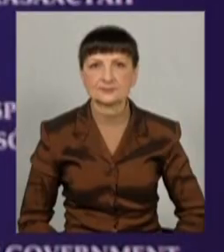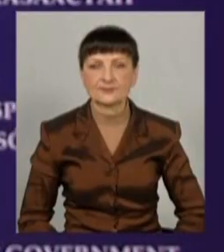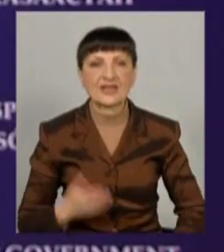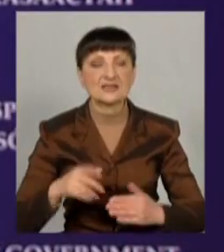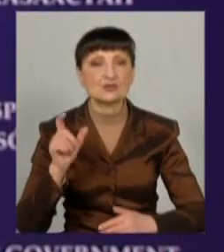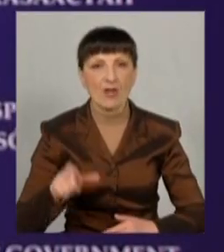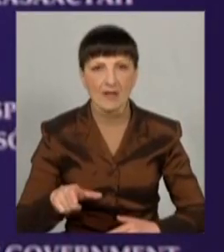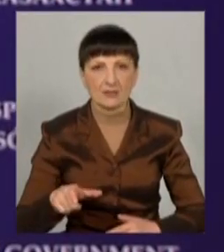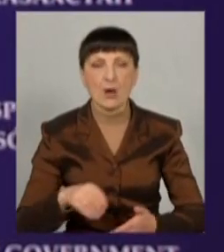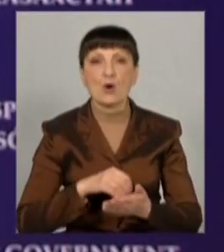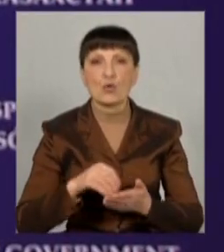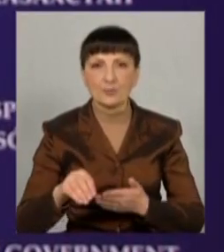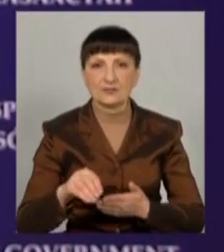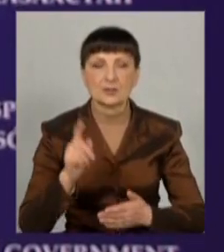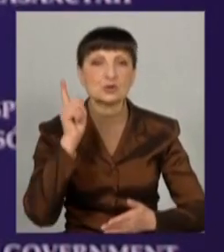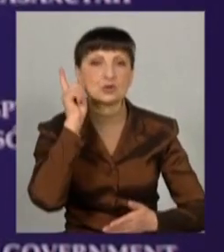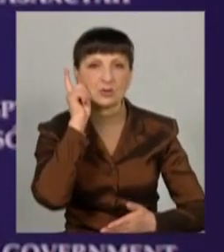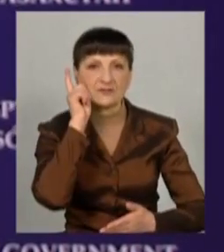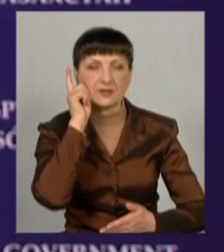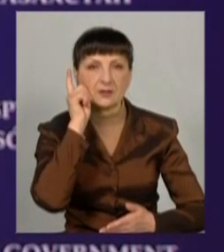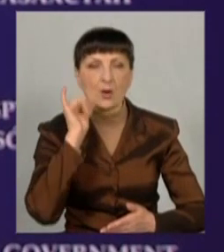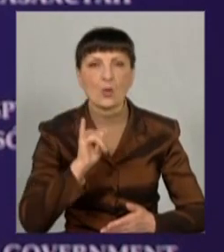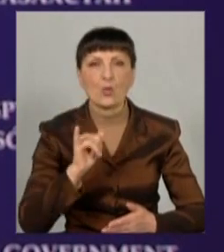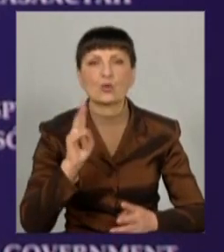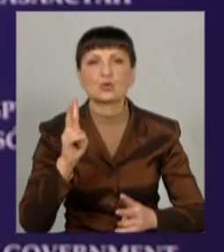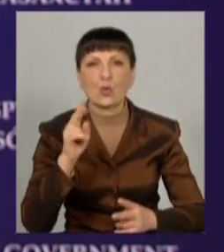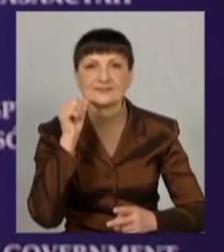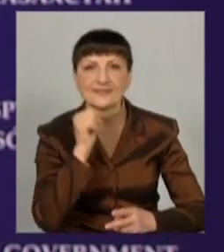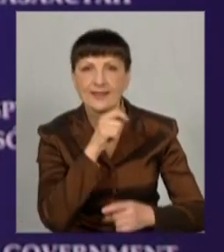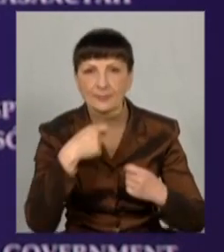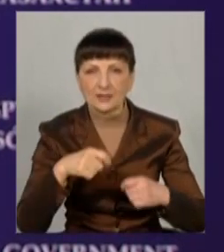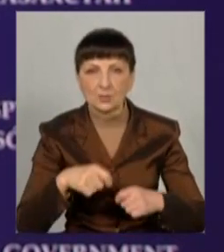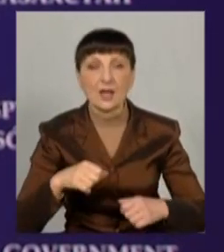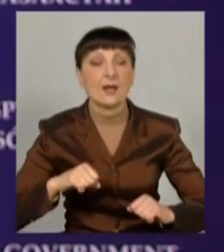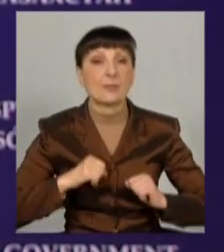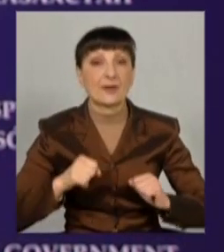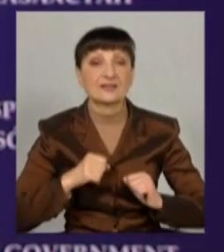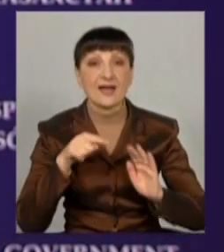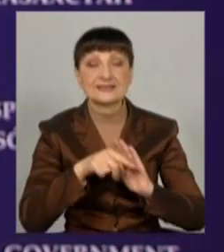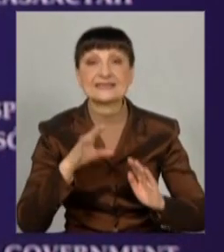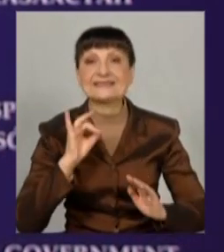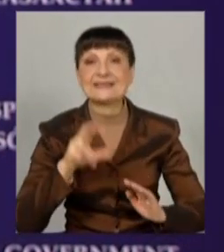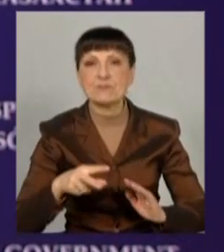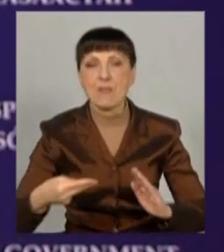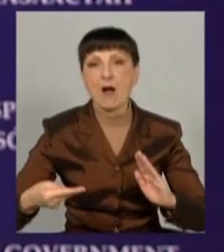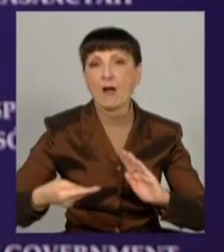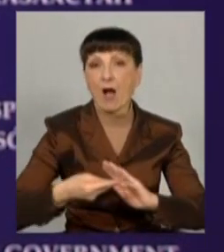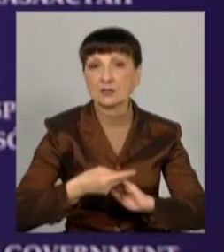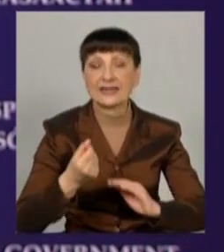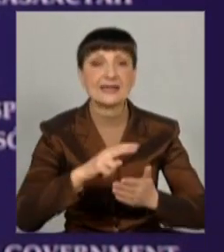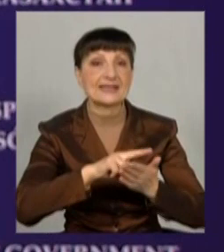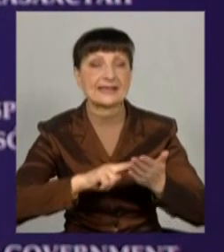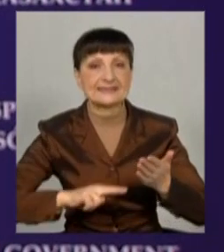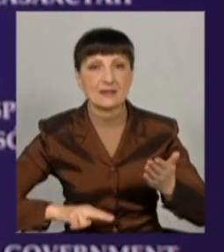Если человек купит мобильный телефон у серых дилеров и попытается в него ставить в сим-карту или зарегистрировать в